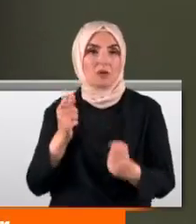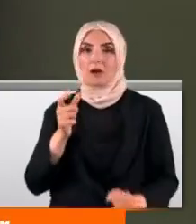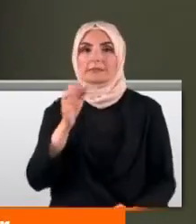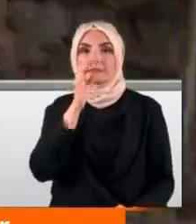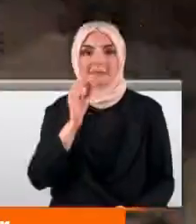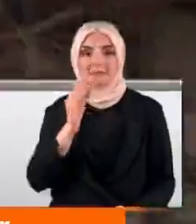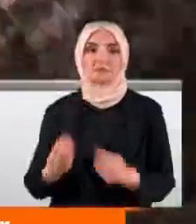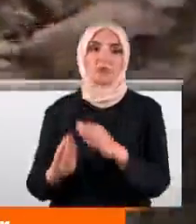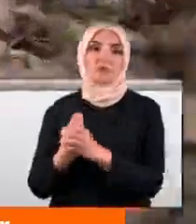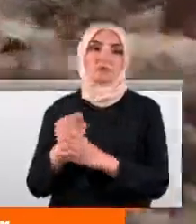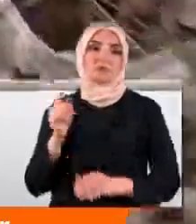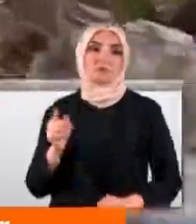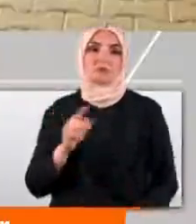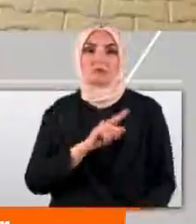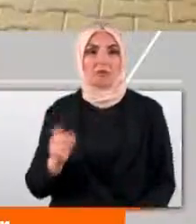tanıdık biriydi.